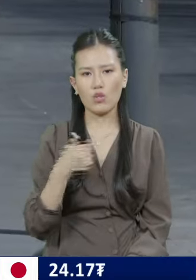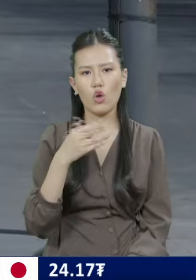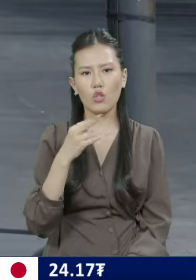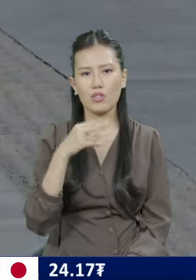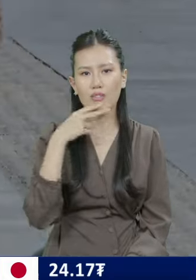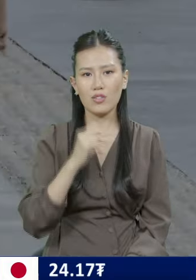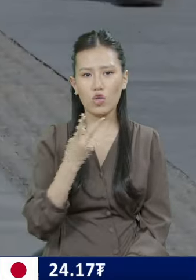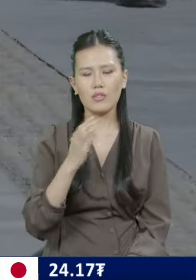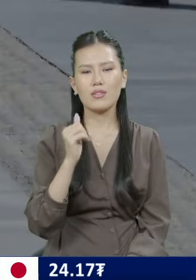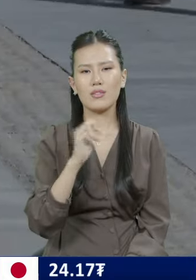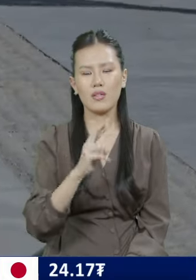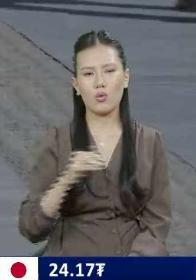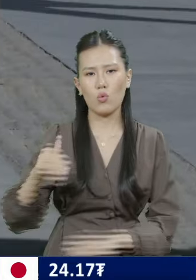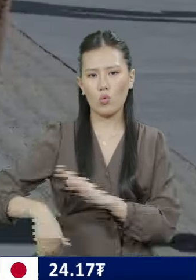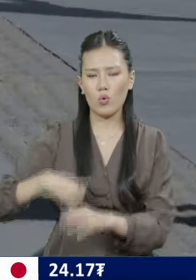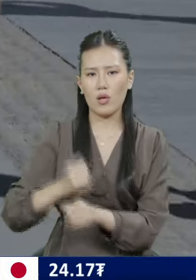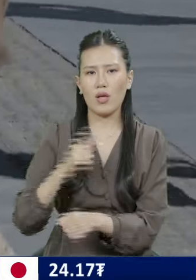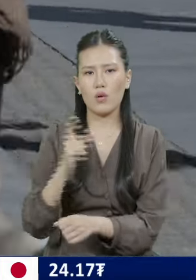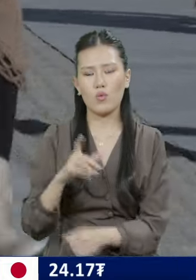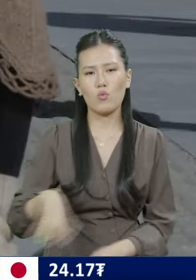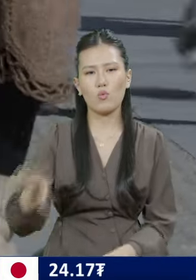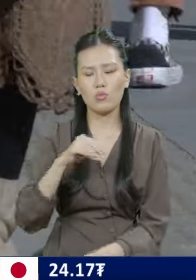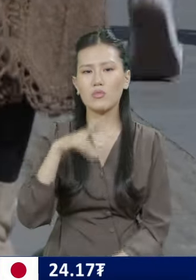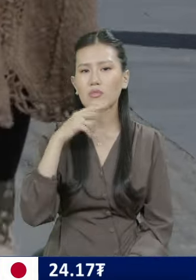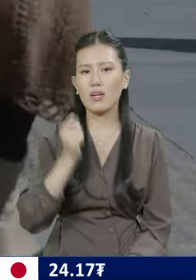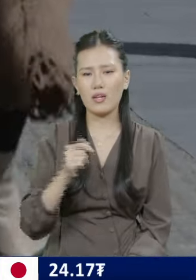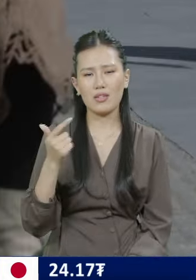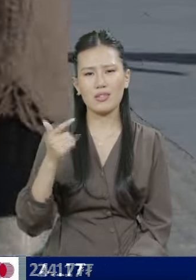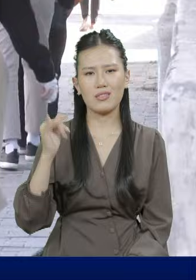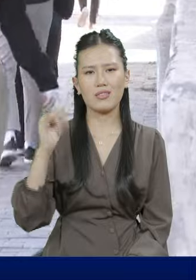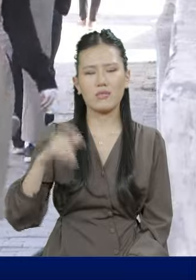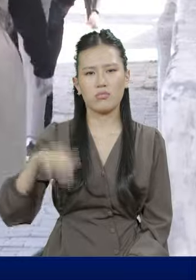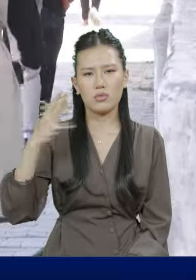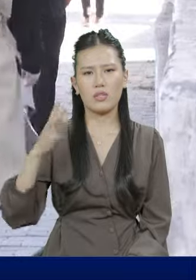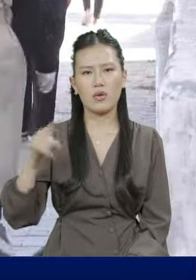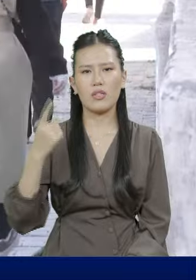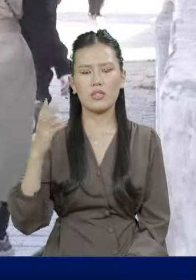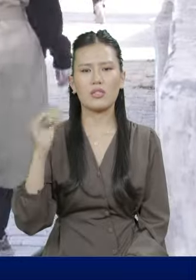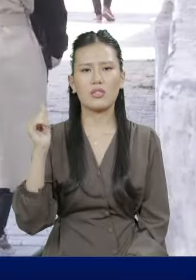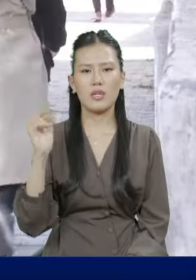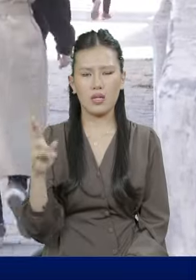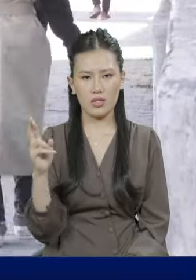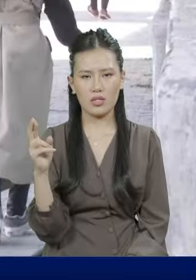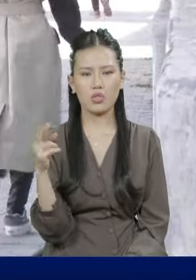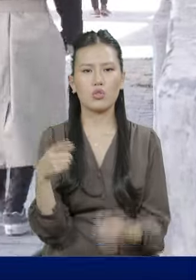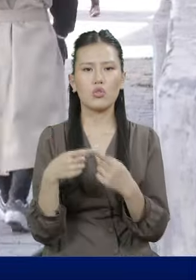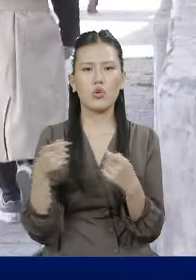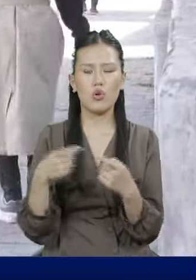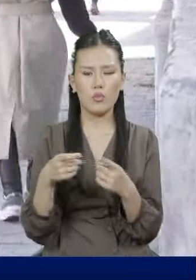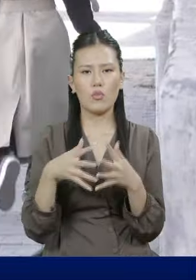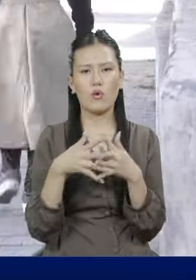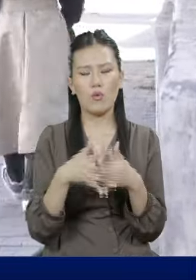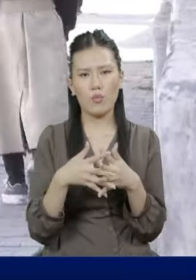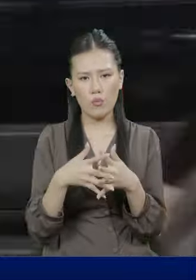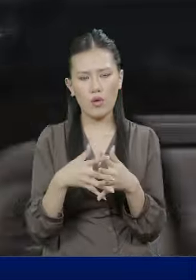төгрөг төрчээ. За уулуурхай салбарт ажиллагсдын дундаж цалин хамгийн их буюу 5.1 сая төгрөг байна. Харин зочид буудал, орон сууц, нийтийн